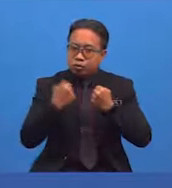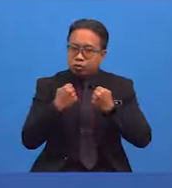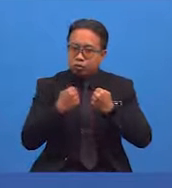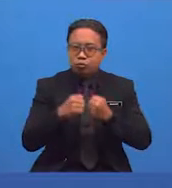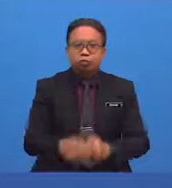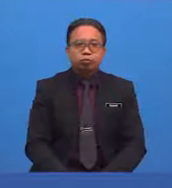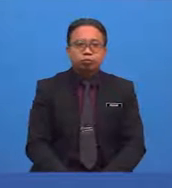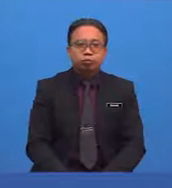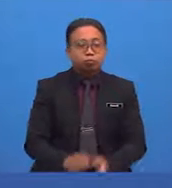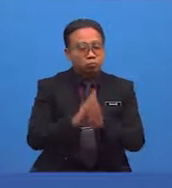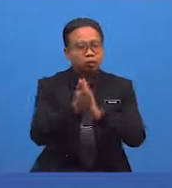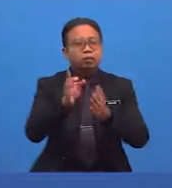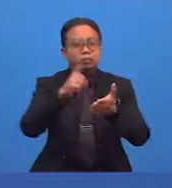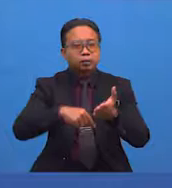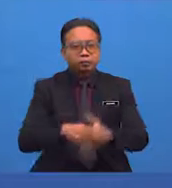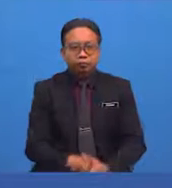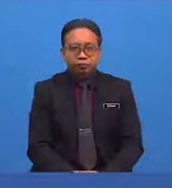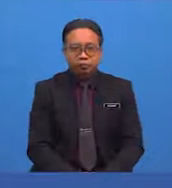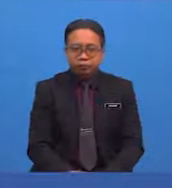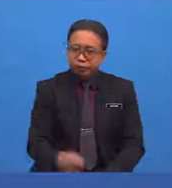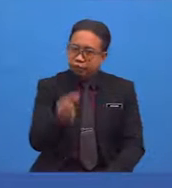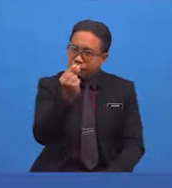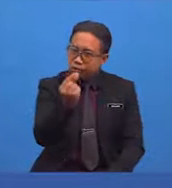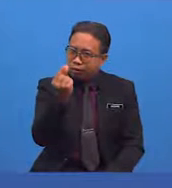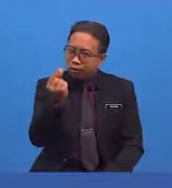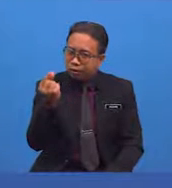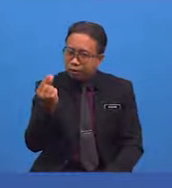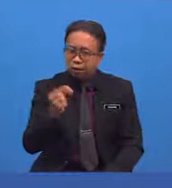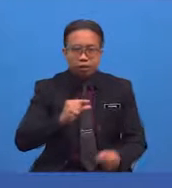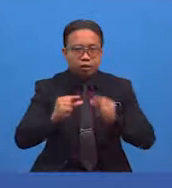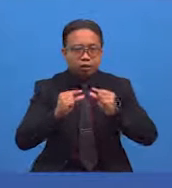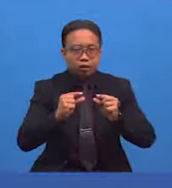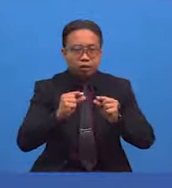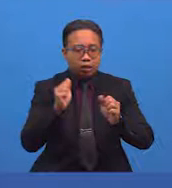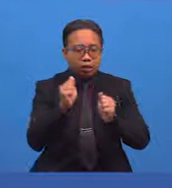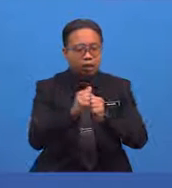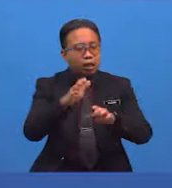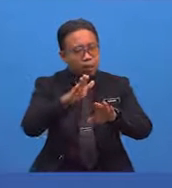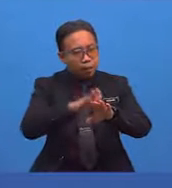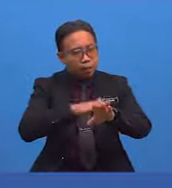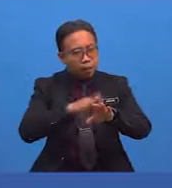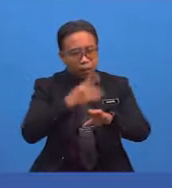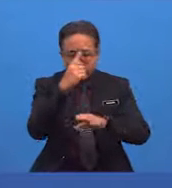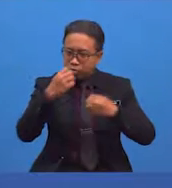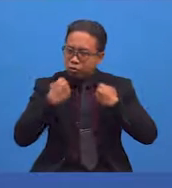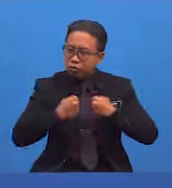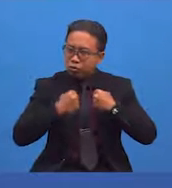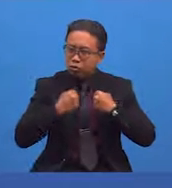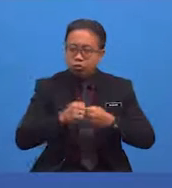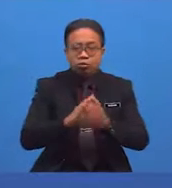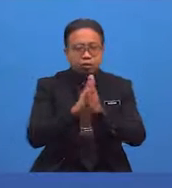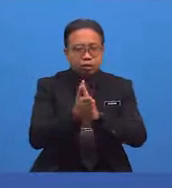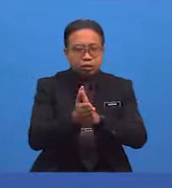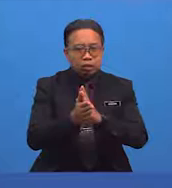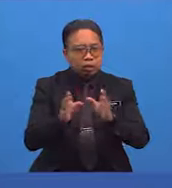keadaan sebaliknya berlaku. Zarah-zarah merkuri bergerak dengan lebih perlahan dan menjadi